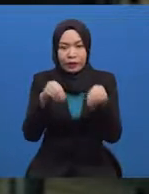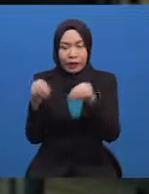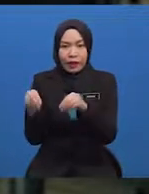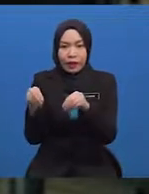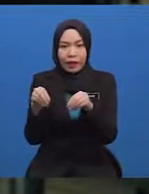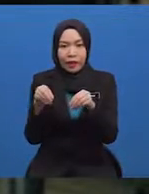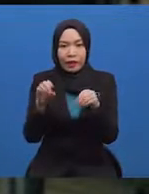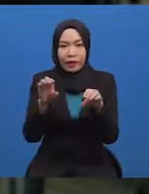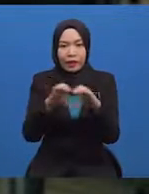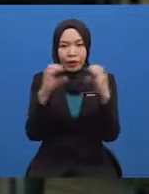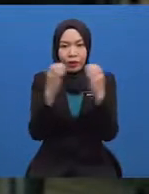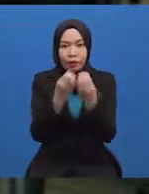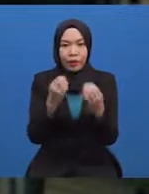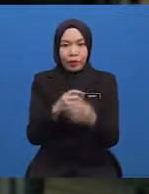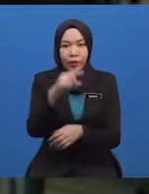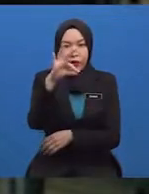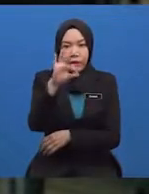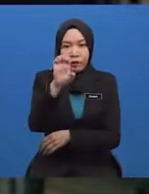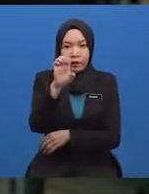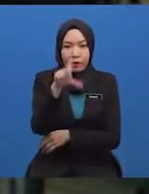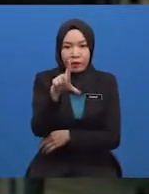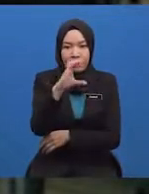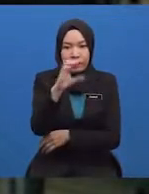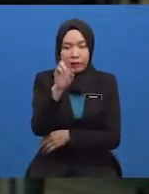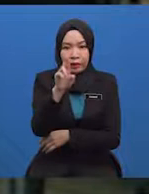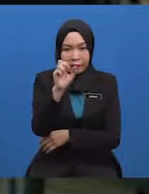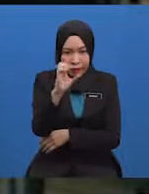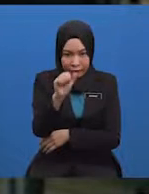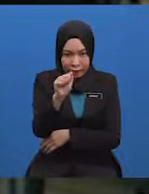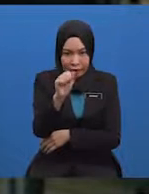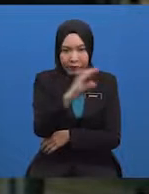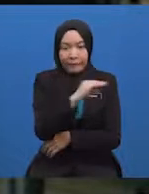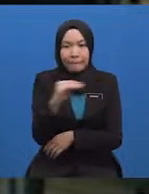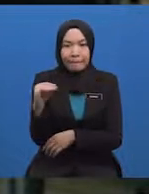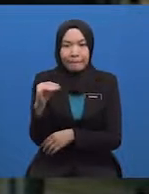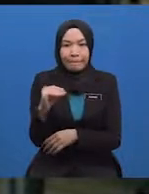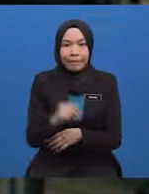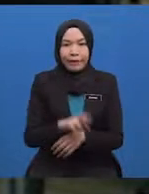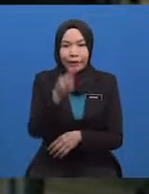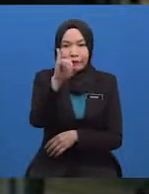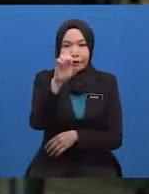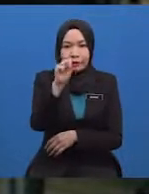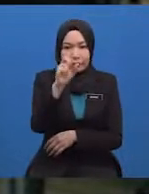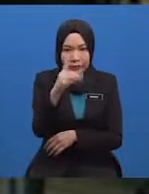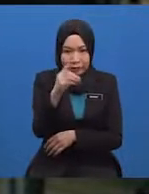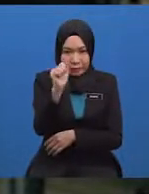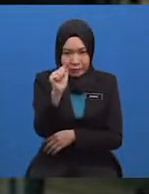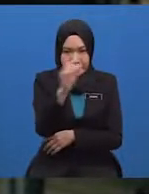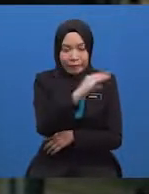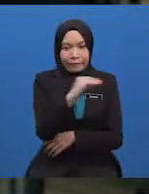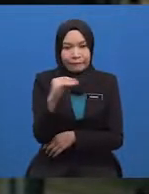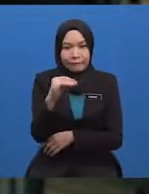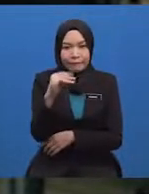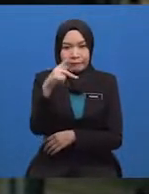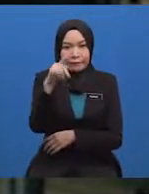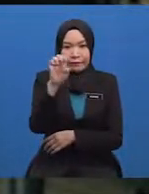Felcra, Rancangan Kemajuan Kebun Kecil oleh RISDA dan Rancangan Pertanian Bersepadu seperti Kemubu